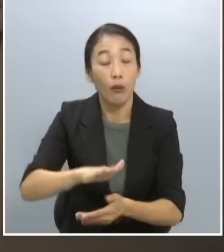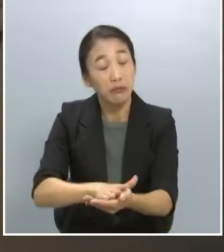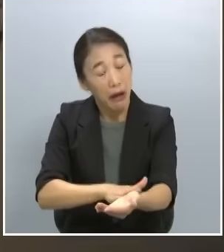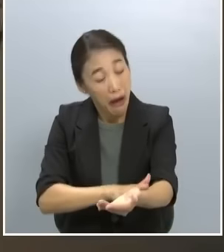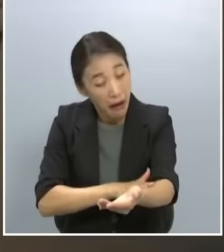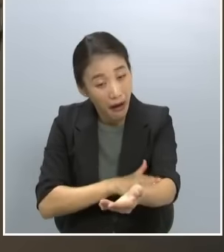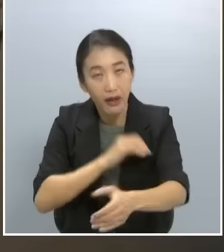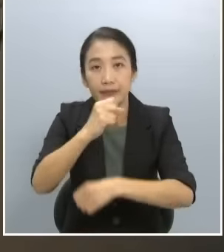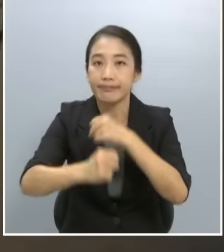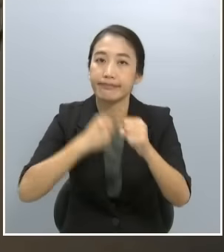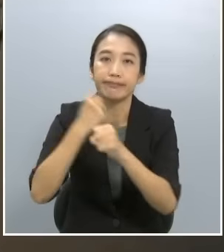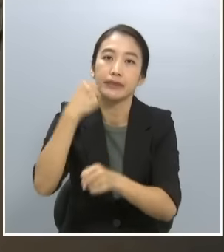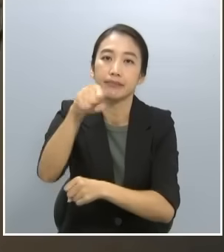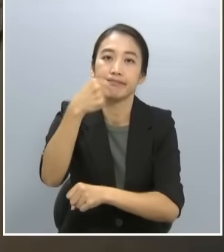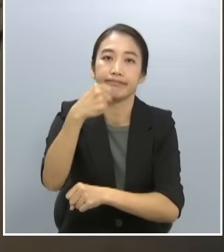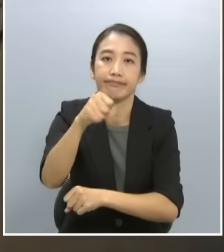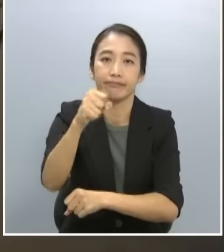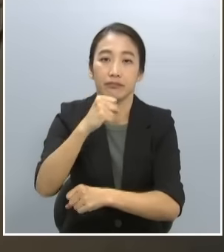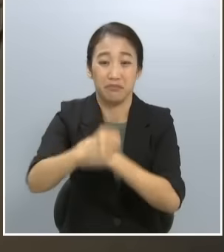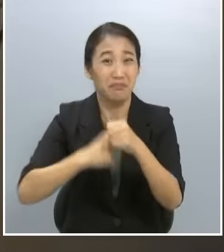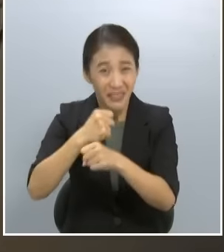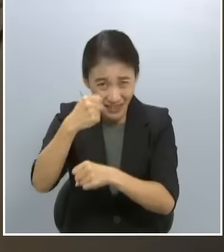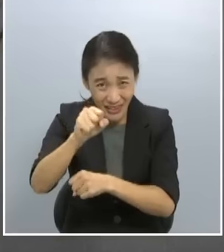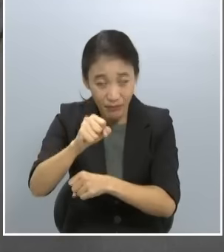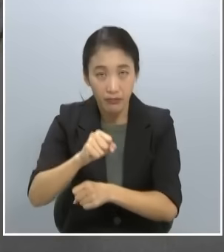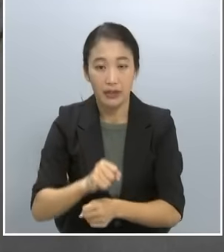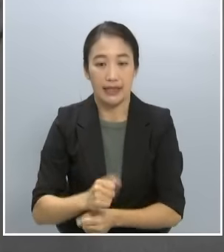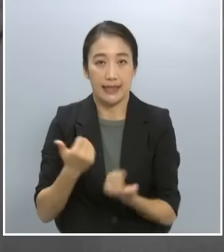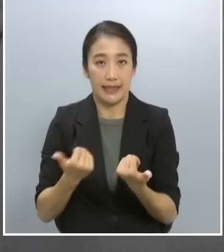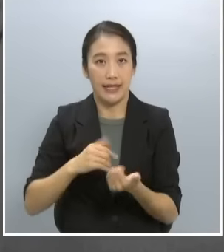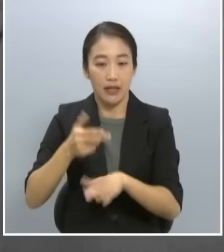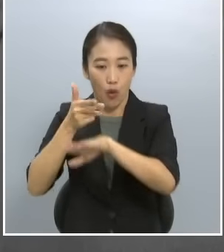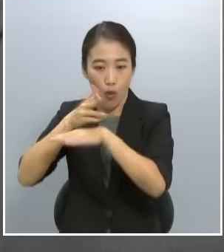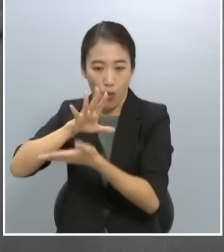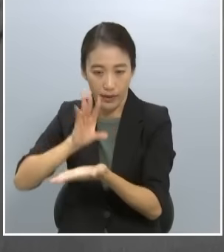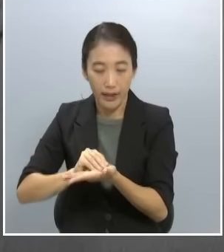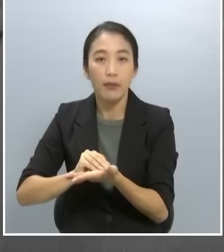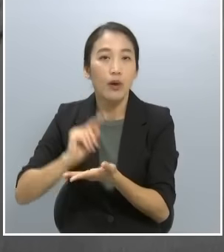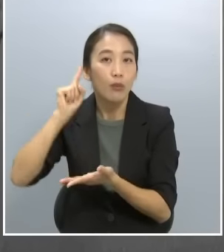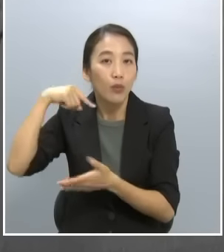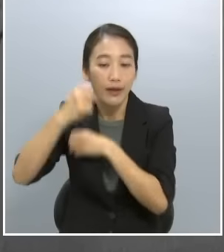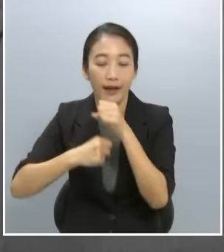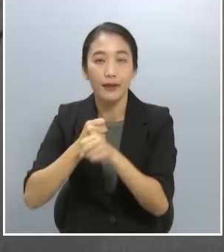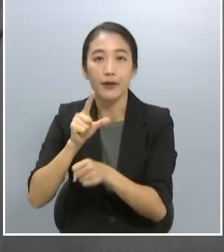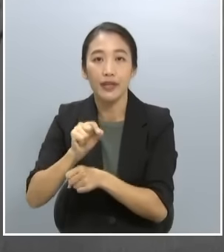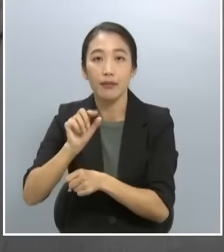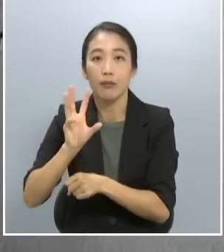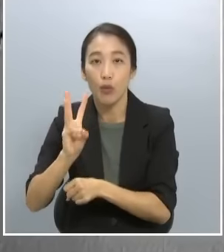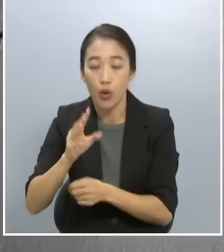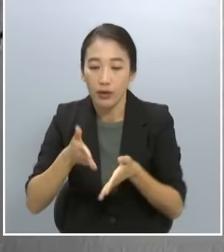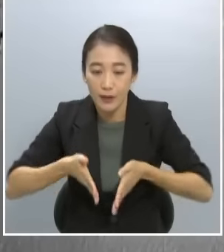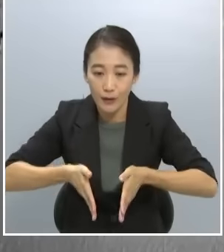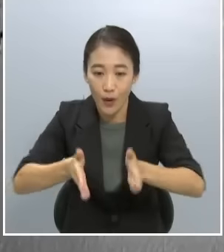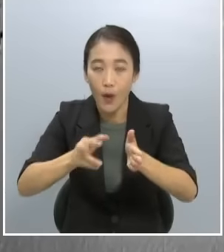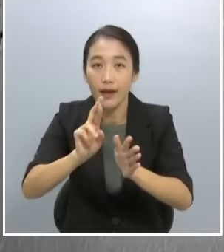อ้ภาพวงจรปิดของบ้านของผู้หญิงคนหนึ่งครับชื่อว่าคุณปลางนะฮะอายุ26ปีอยู่ในซอยรามอินทรา65ครับก็